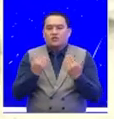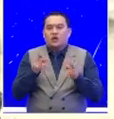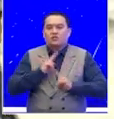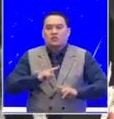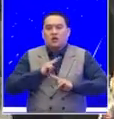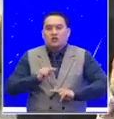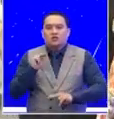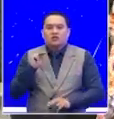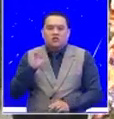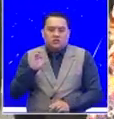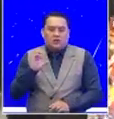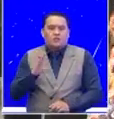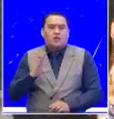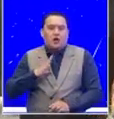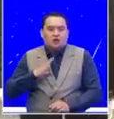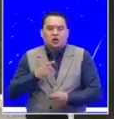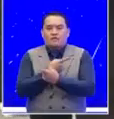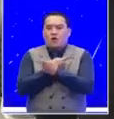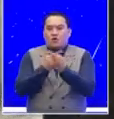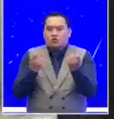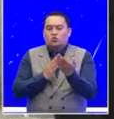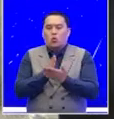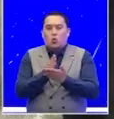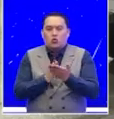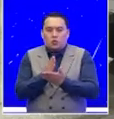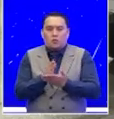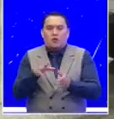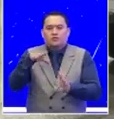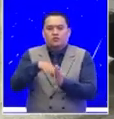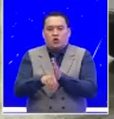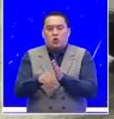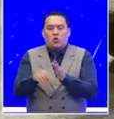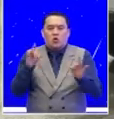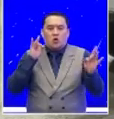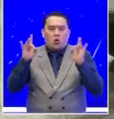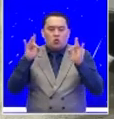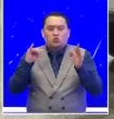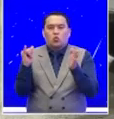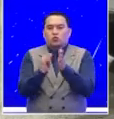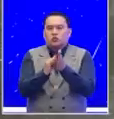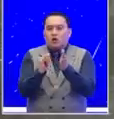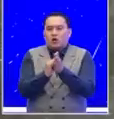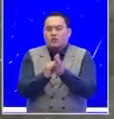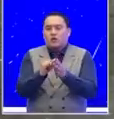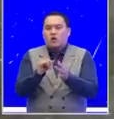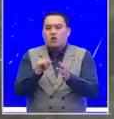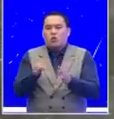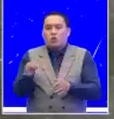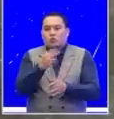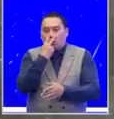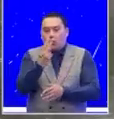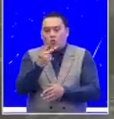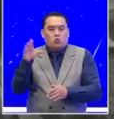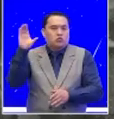сотрудники служб ЧС. Для просветительской и профилактической деятельности они задействовали передвижные громкоговорящие установки, которые жители области уже увидели